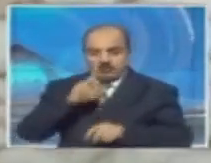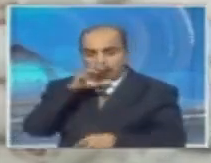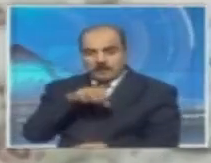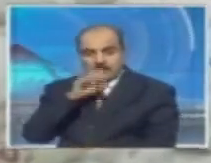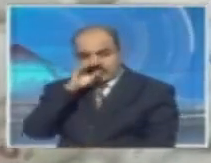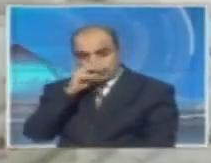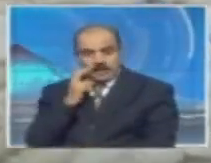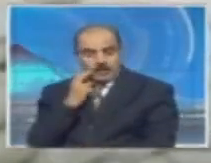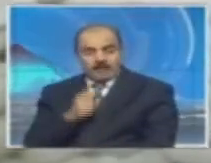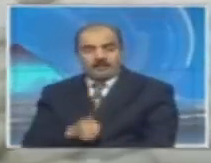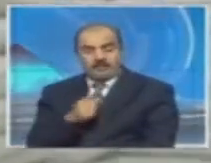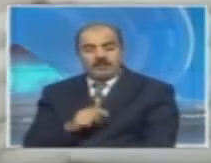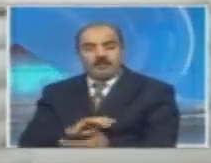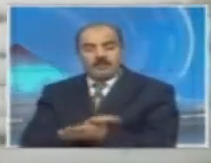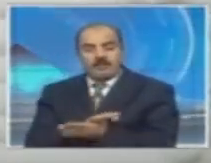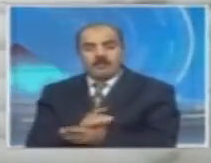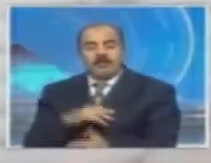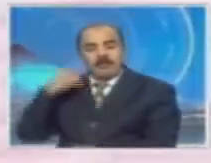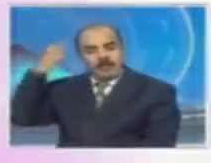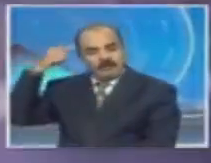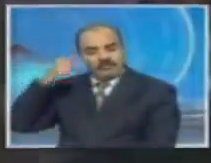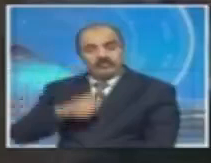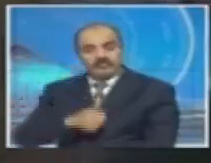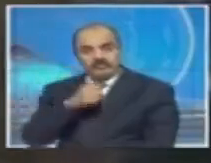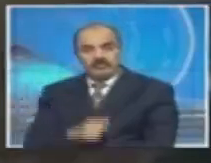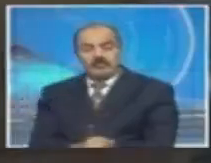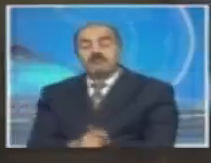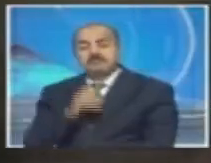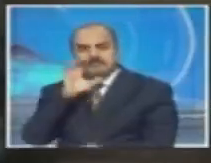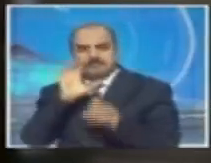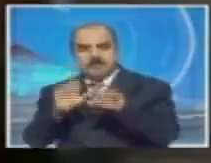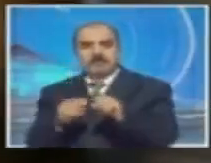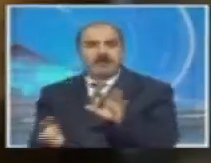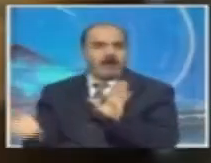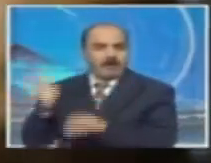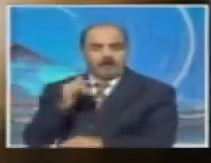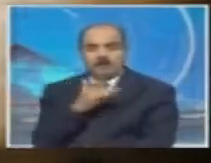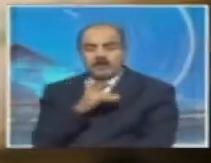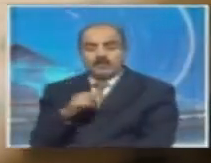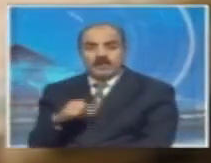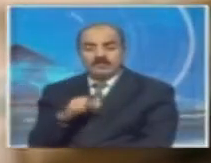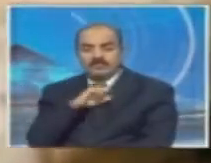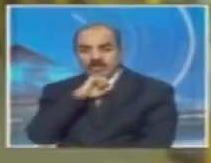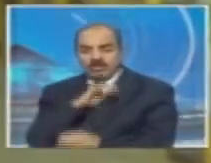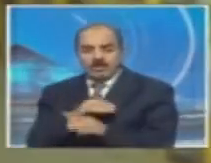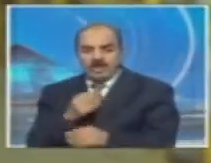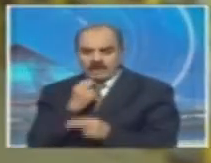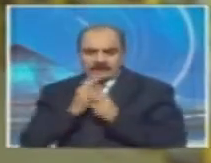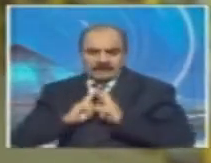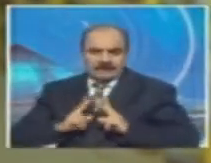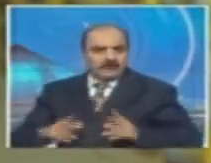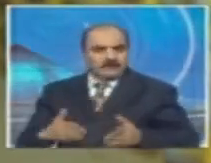والجيزة والقليوبية والغربية وكفر الشيخ، كما تمكنت من ضبط أكثر من 119 طن مواد غذائية